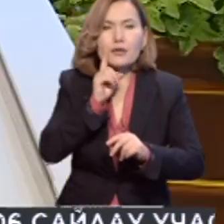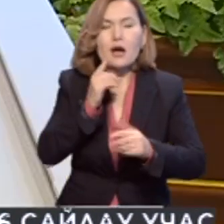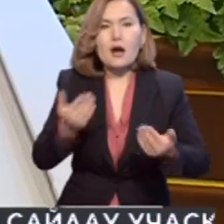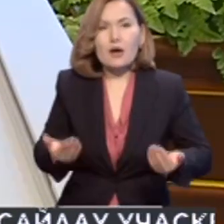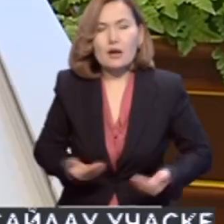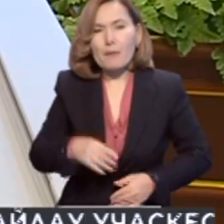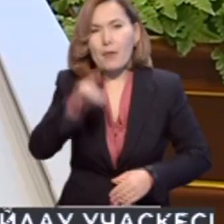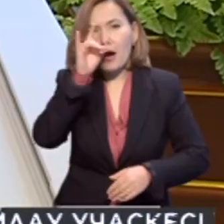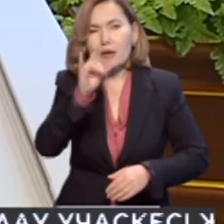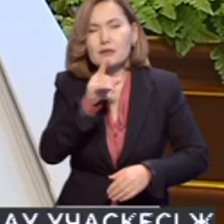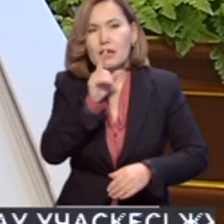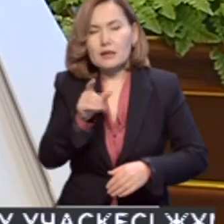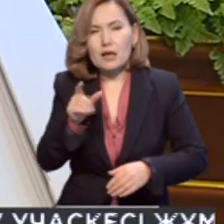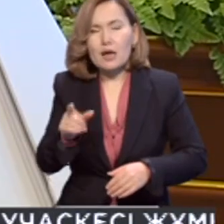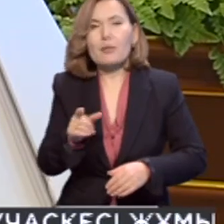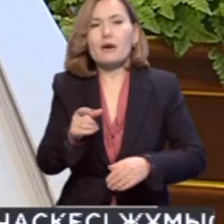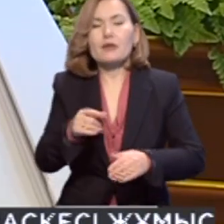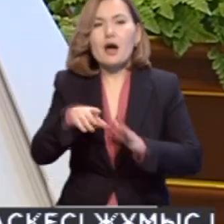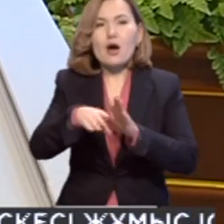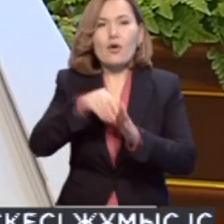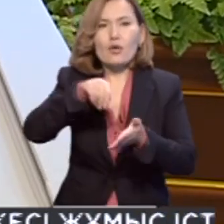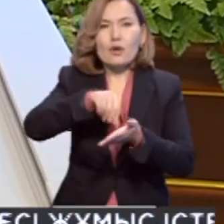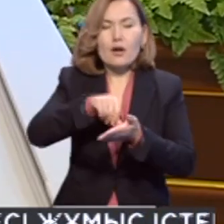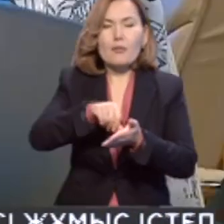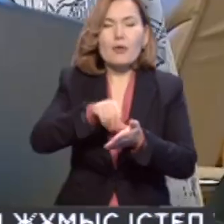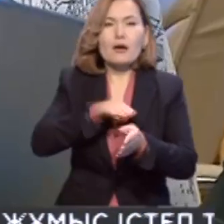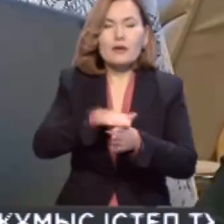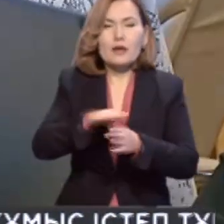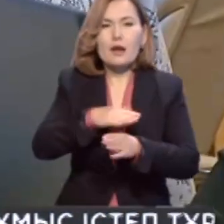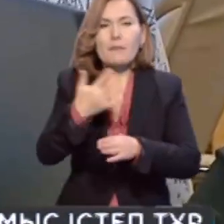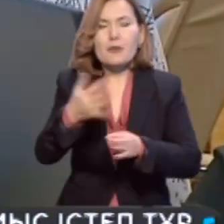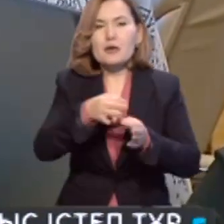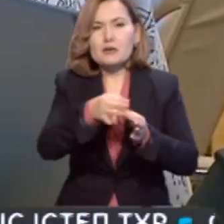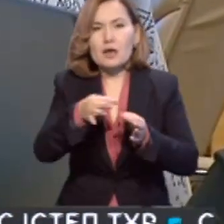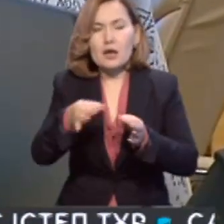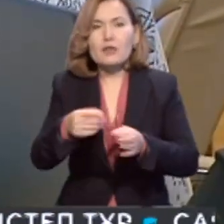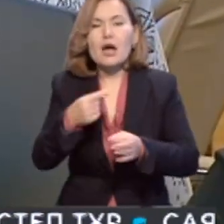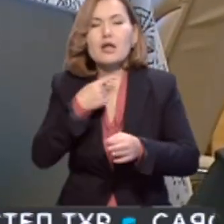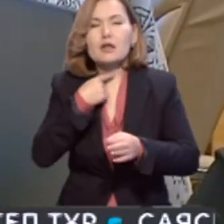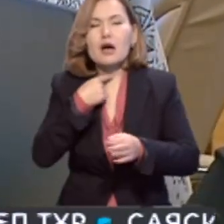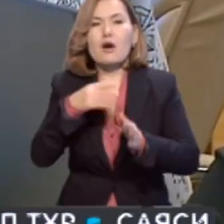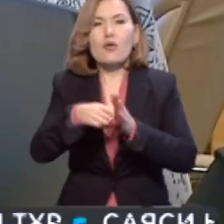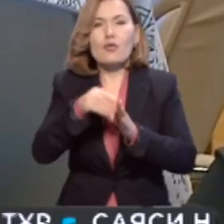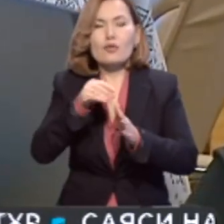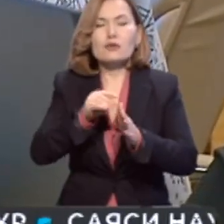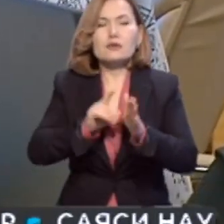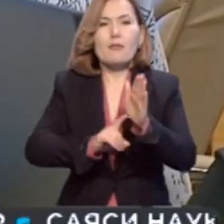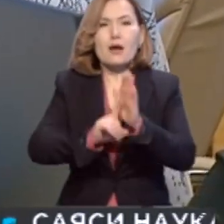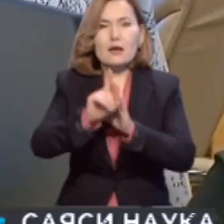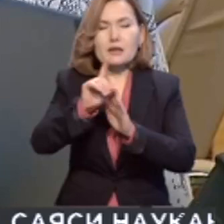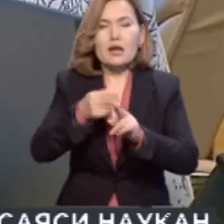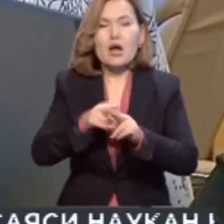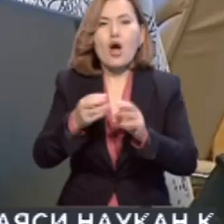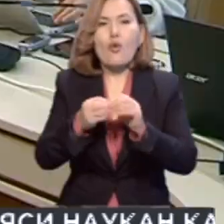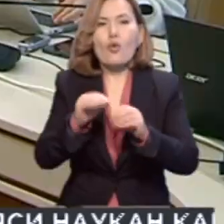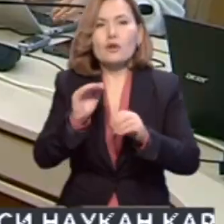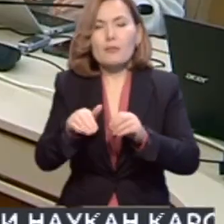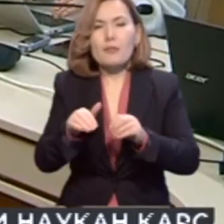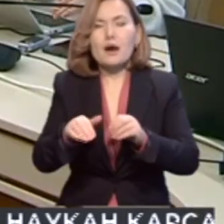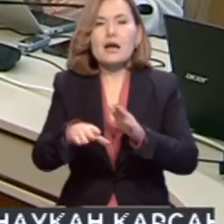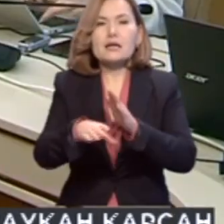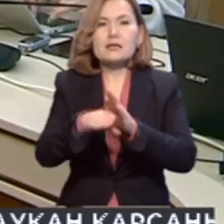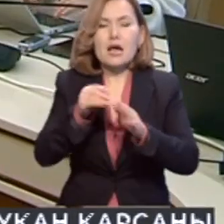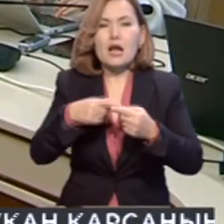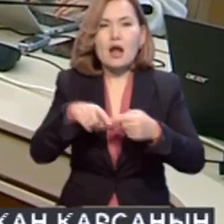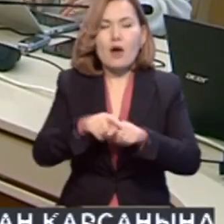таңдауын жасамақ. Сондай-ақ еліміздің батысындағы 5 өңірде де дауыс беру басталды. Сондықтан еліміздегі 10 мыңнан астам сайлау